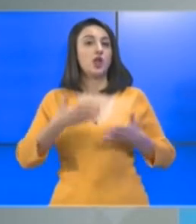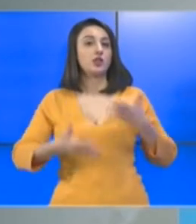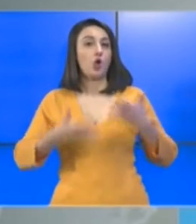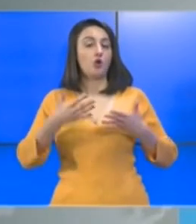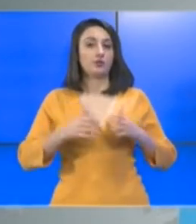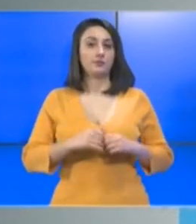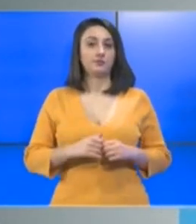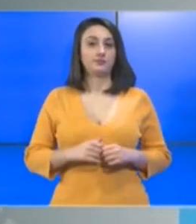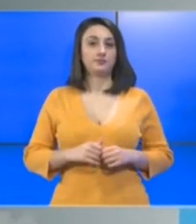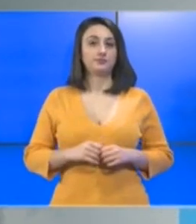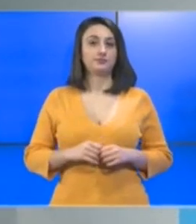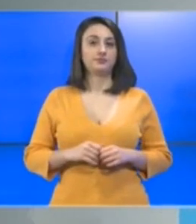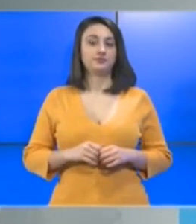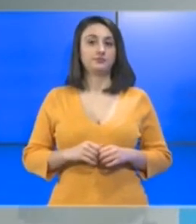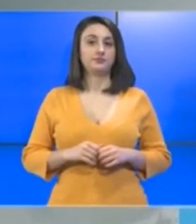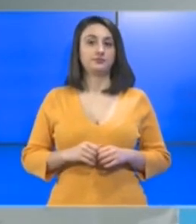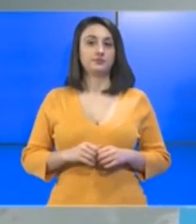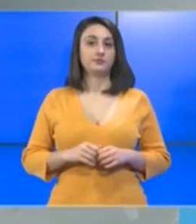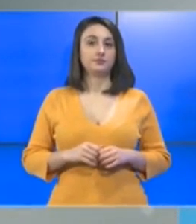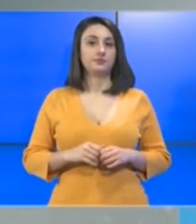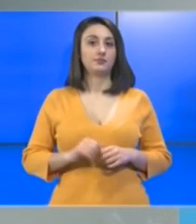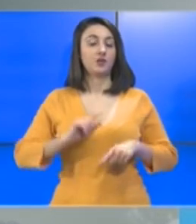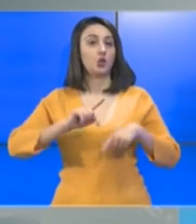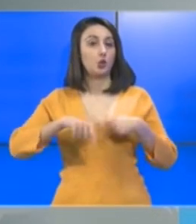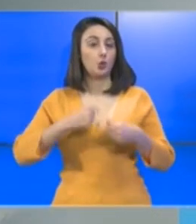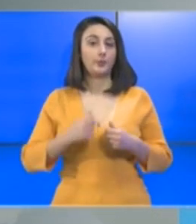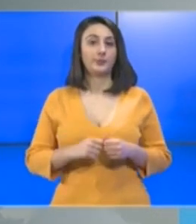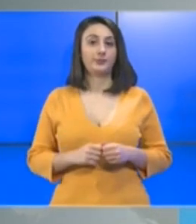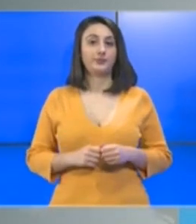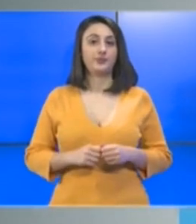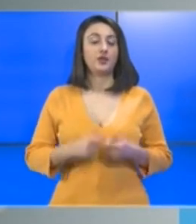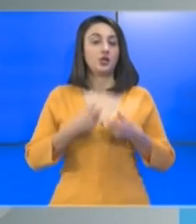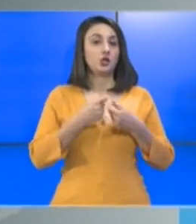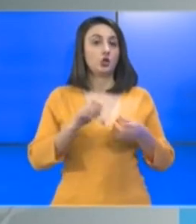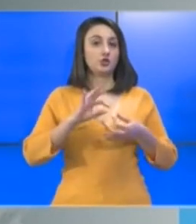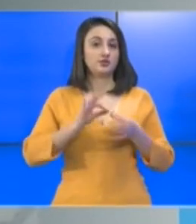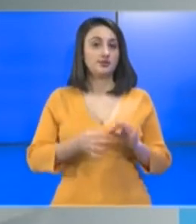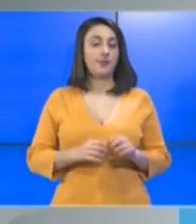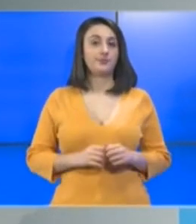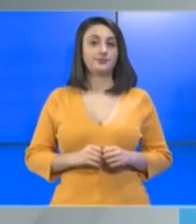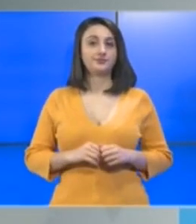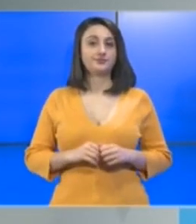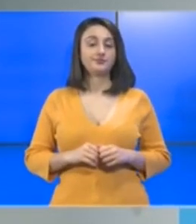de praf. După aceea, tot ce înseamnă